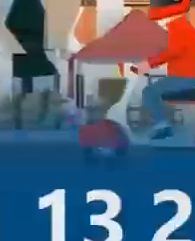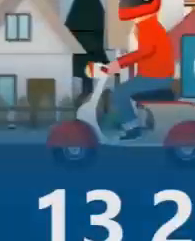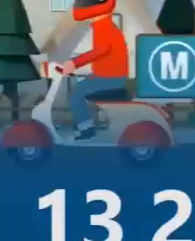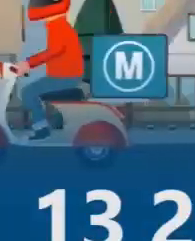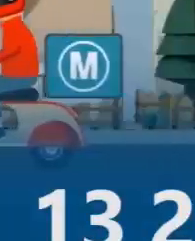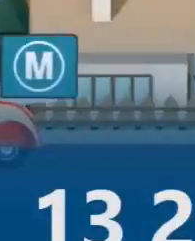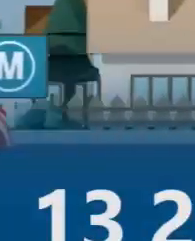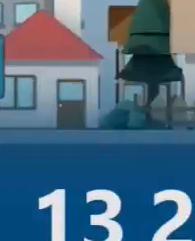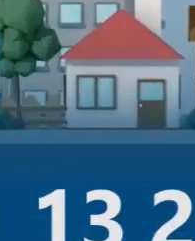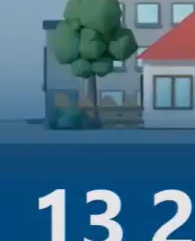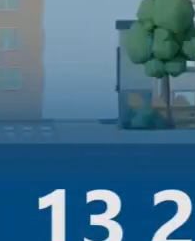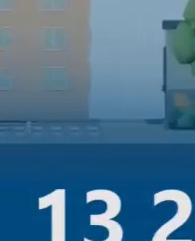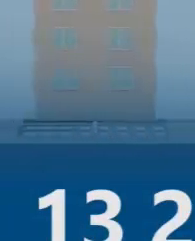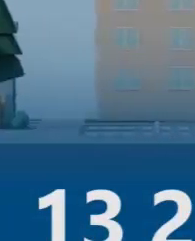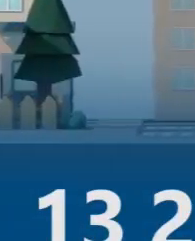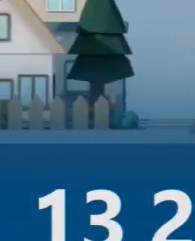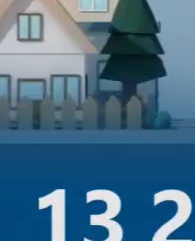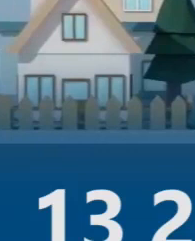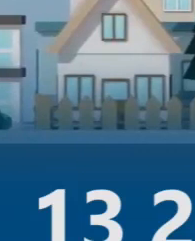Hamagara